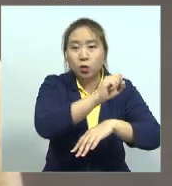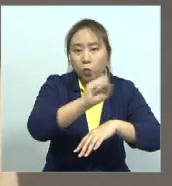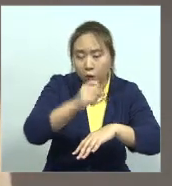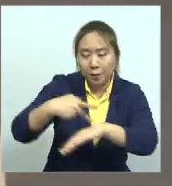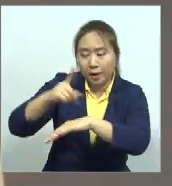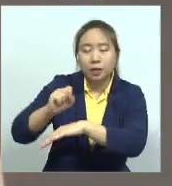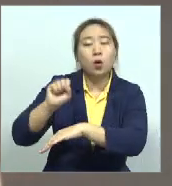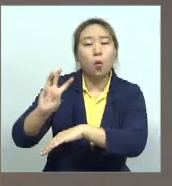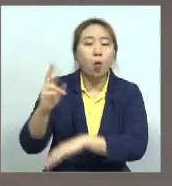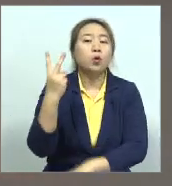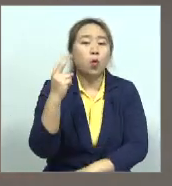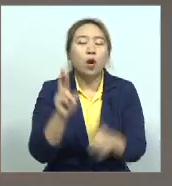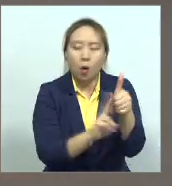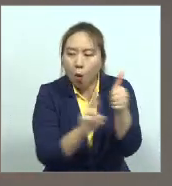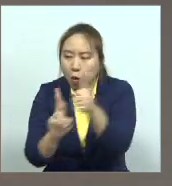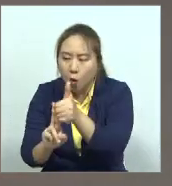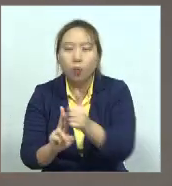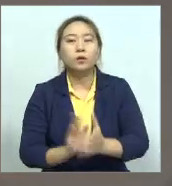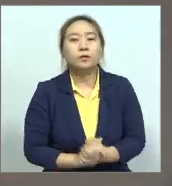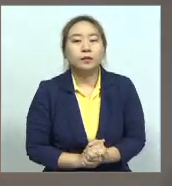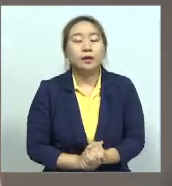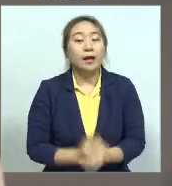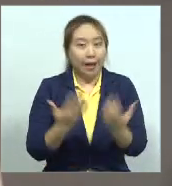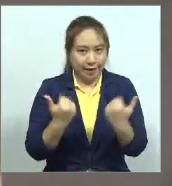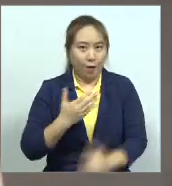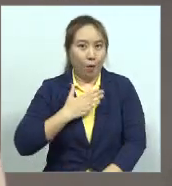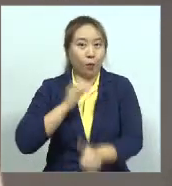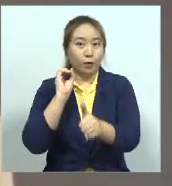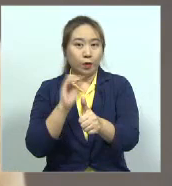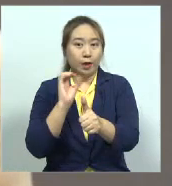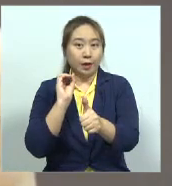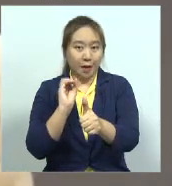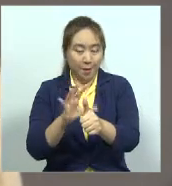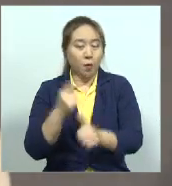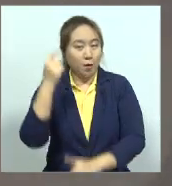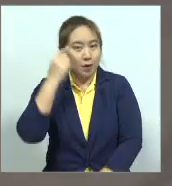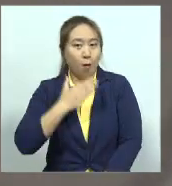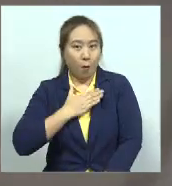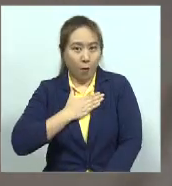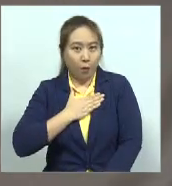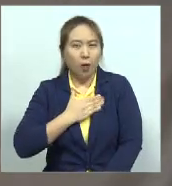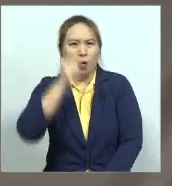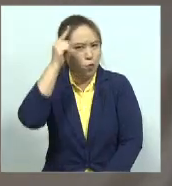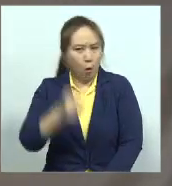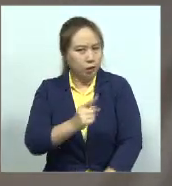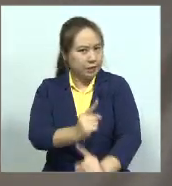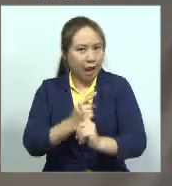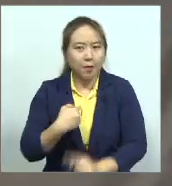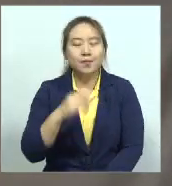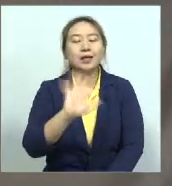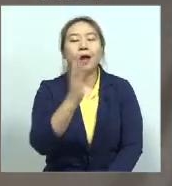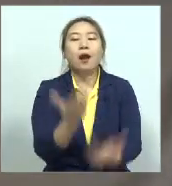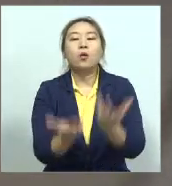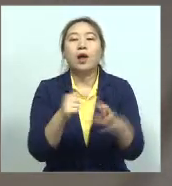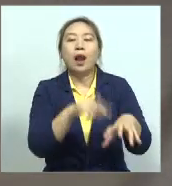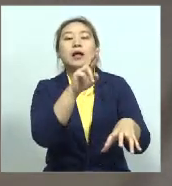ทนรวมทั้งรองด้วยเสร็จแล้วอันนี้เป็นคำแนะนำความเห็นนะไม่ใช่เป็นเรื่องที่ว่าต้องทำต่างอยู่ที่สภาเขา